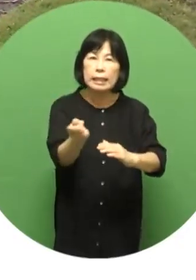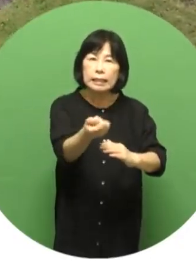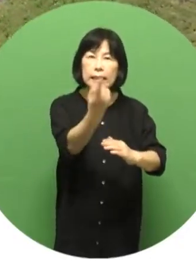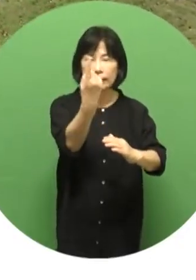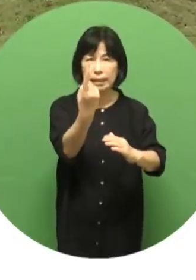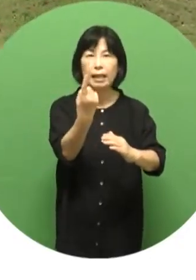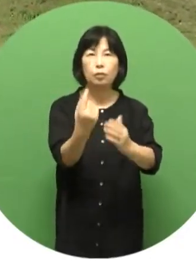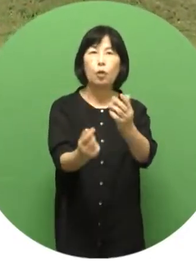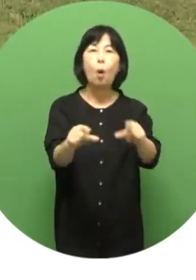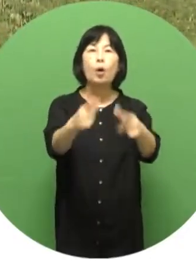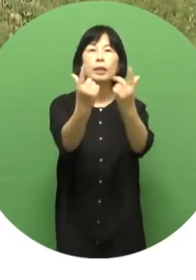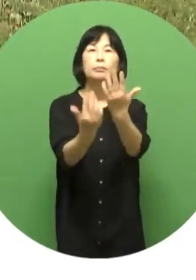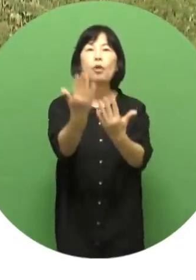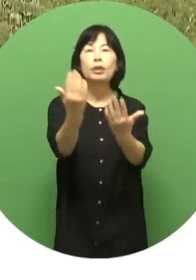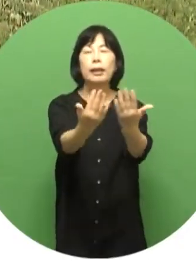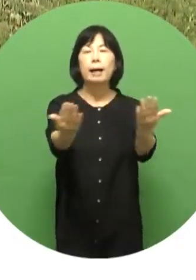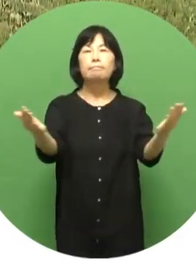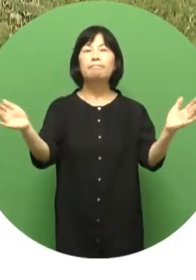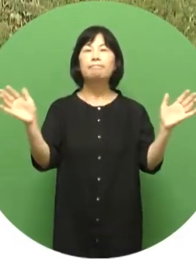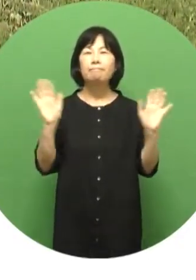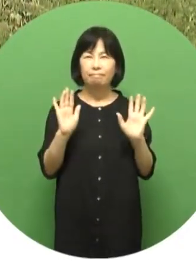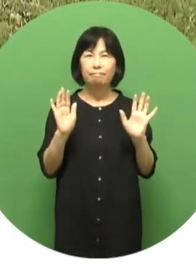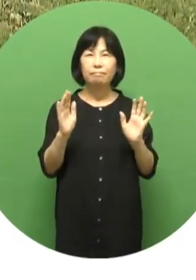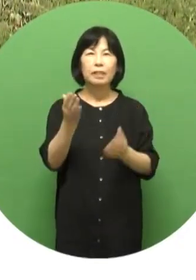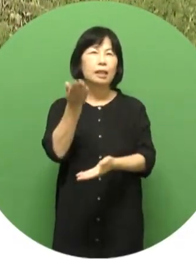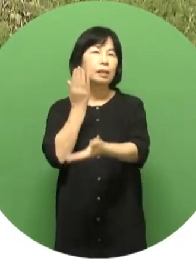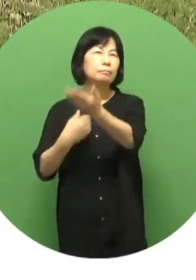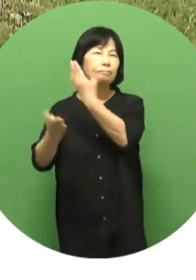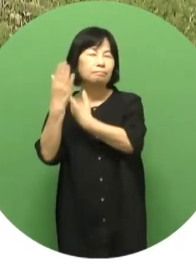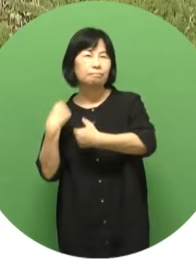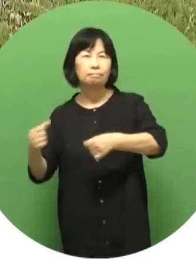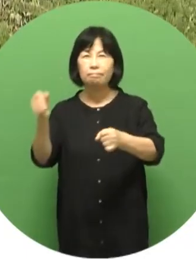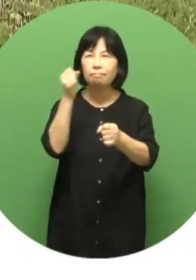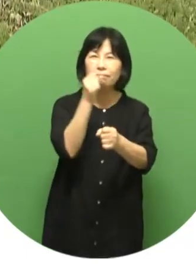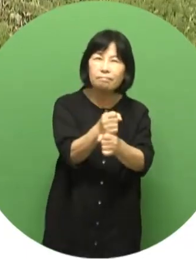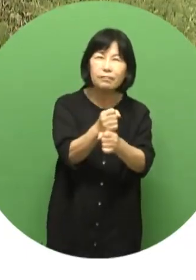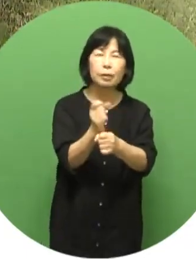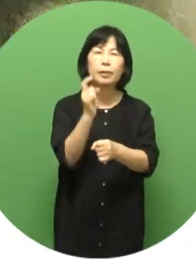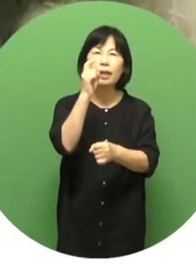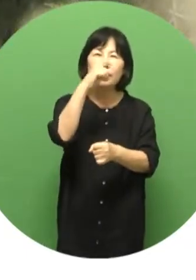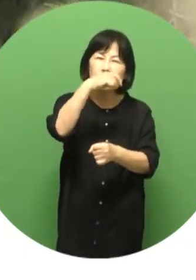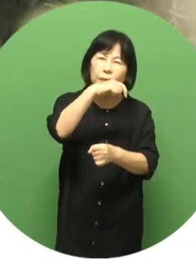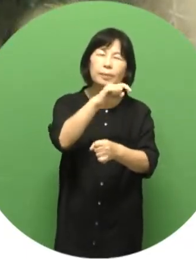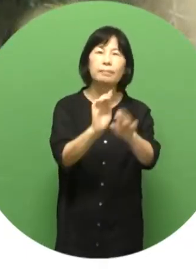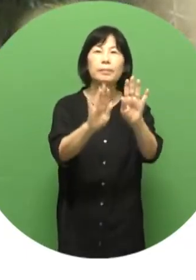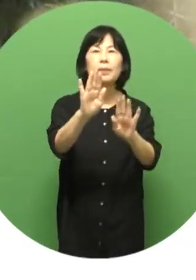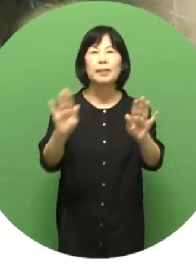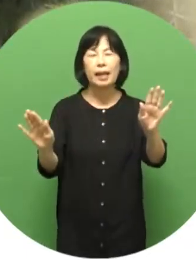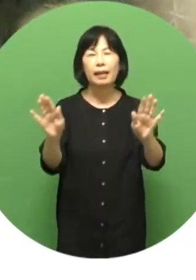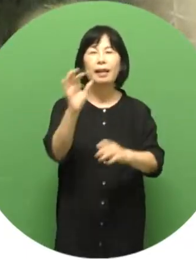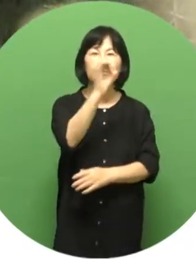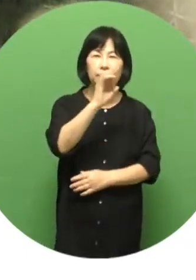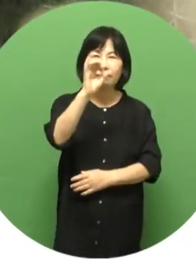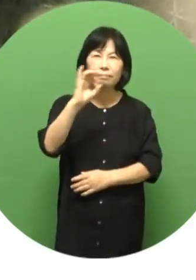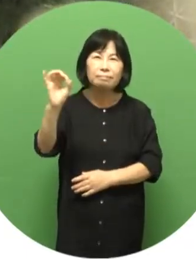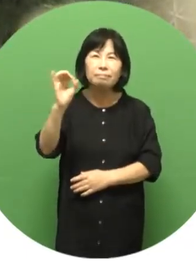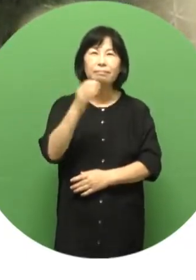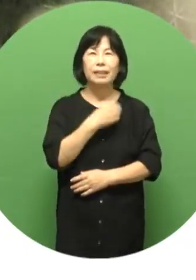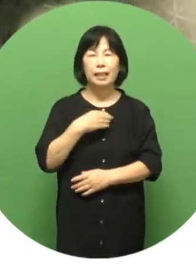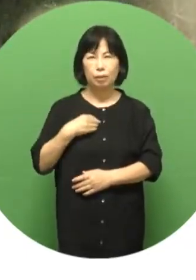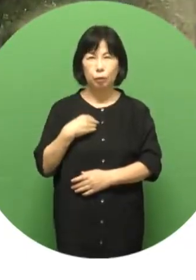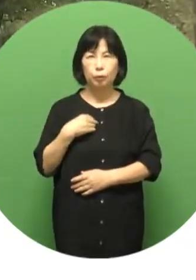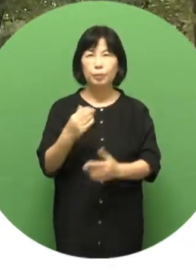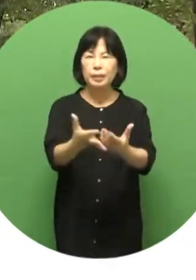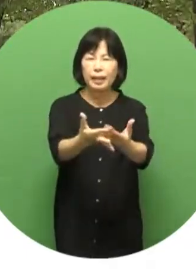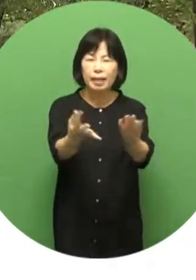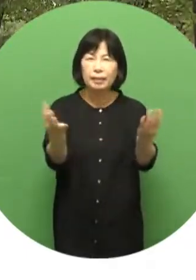環境が広がっています。縄文時代にまるでこうタイムスリップしたかのような、そういった風景をご覧いただけますので、ぜひ